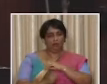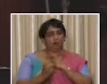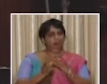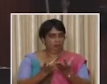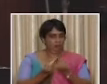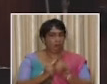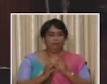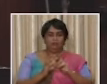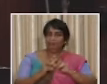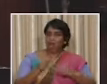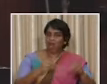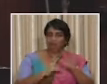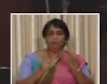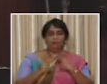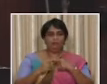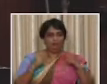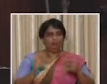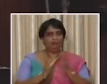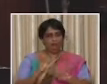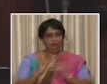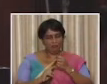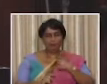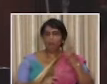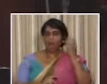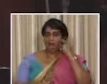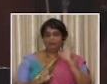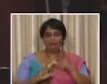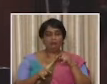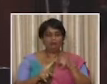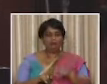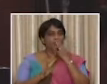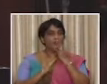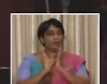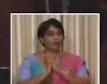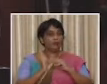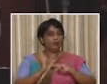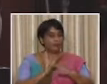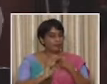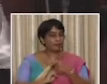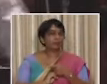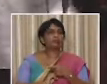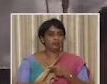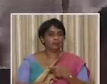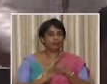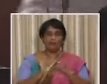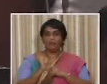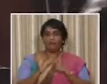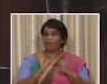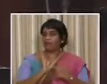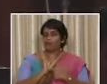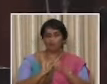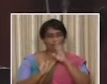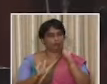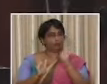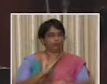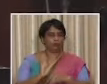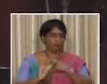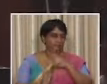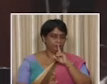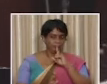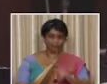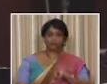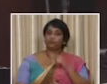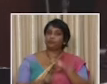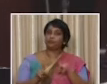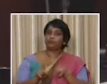වෙන විකල්පයක් නැහැ. ඒක අපි විපක්ෂයේ මන්ත්‍රීවරුන් අපි දන්නවා. හැබැයි මේ පාසල් උපකරණ වලට ගහලා තියෙන වැට් බද්ද වහාම අයින් කරන්න කියලා මම යෝජනා කරනවා.